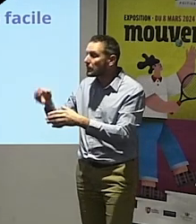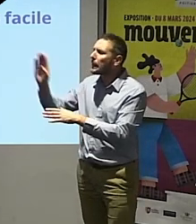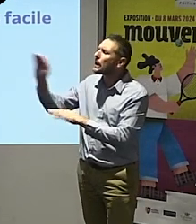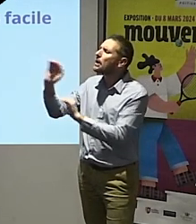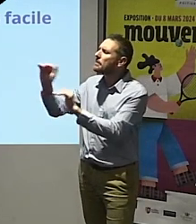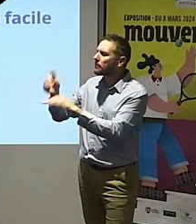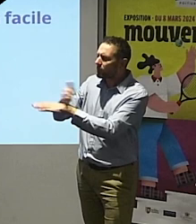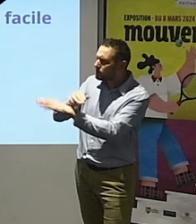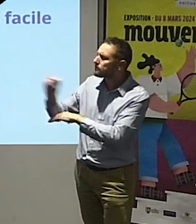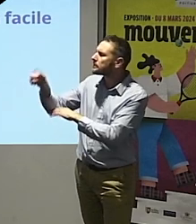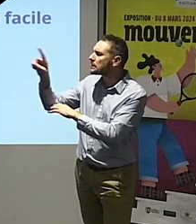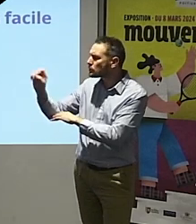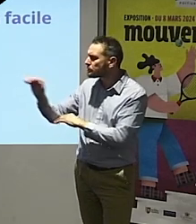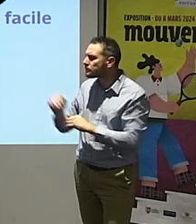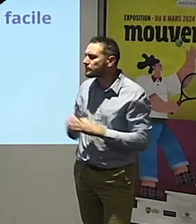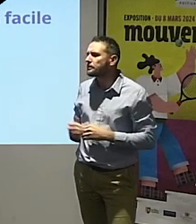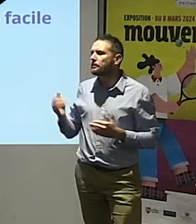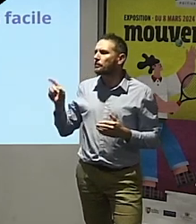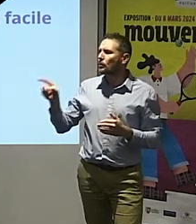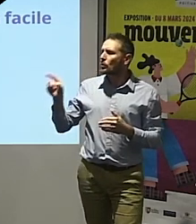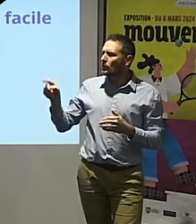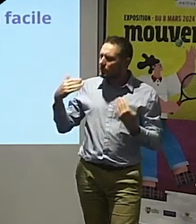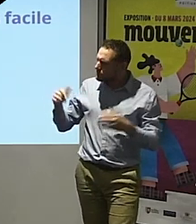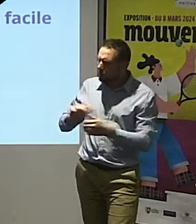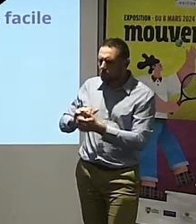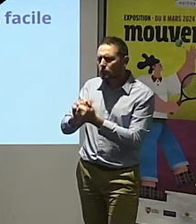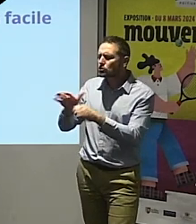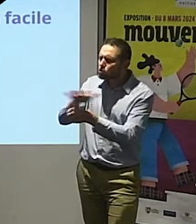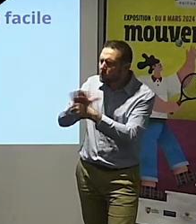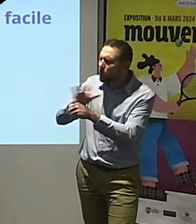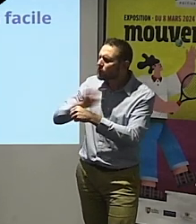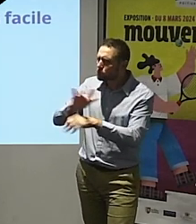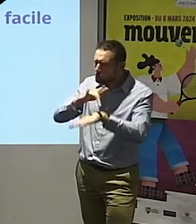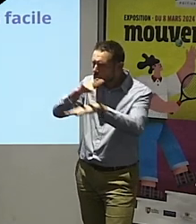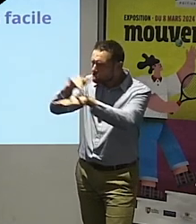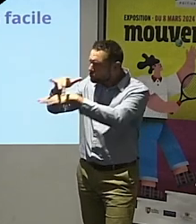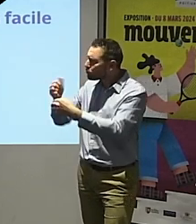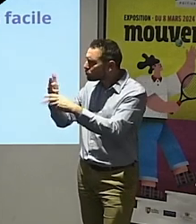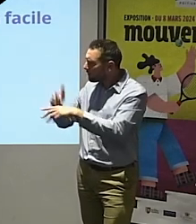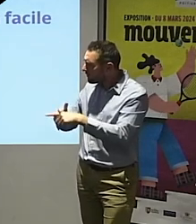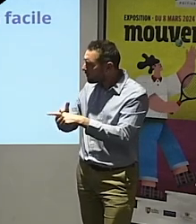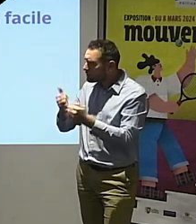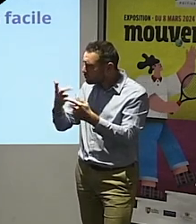voulais savoir, du coup, tu as participé à plusieurs championnats de France? Non, parce que je n'ai pas voulu...